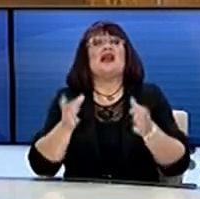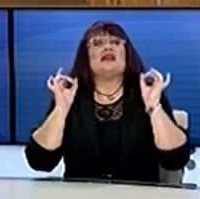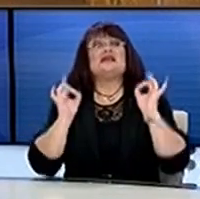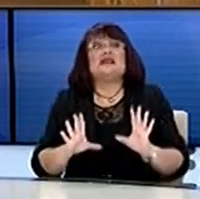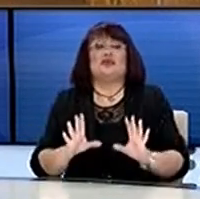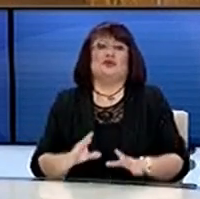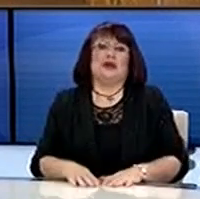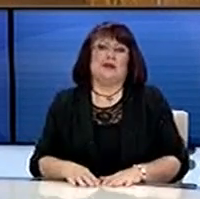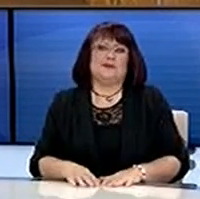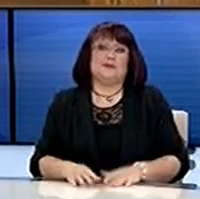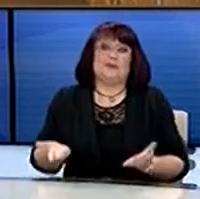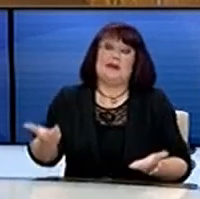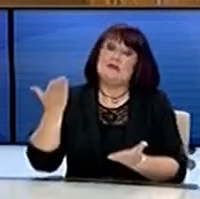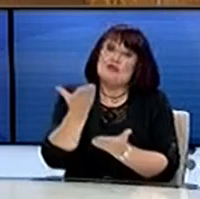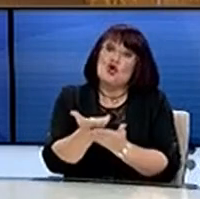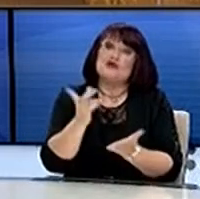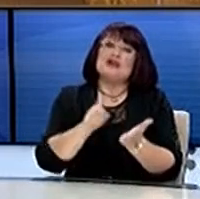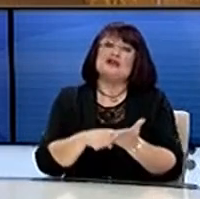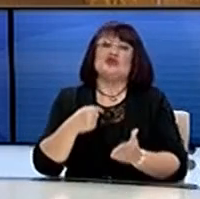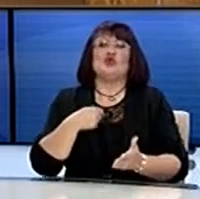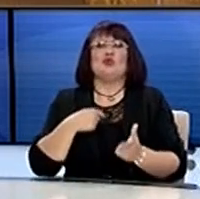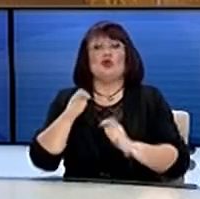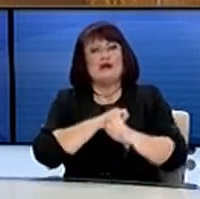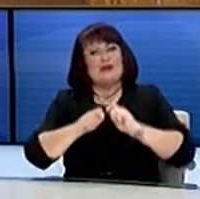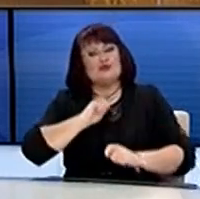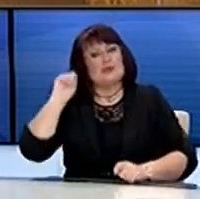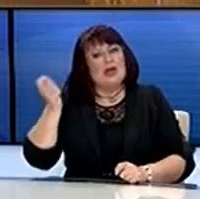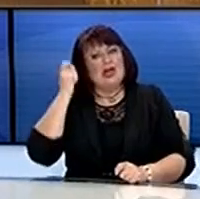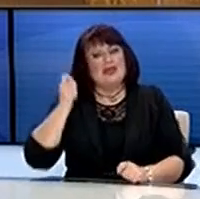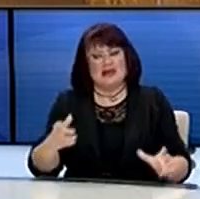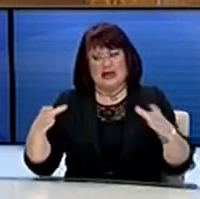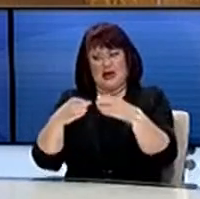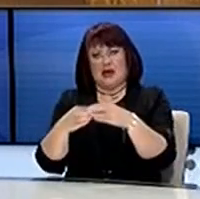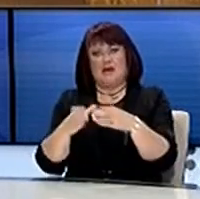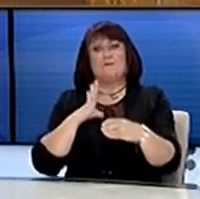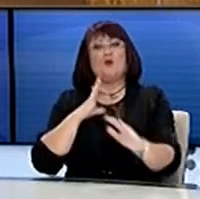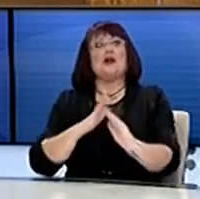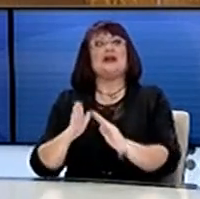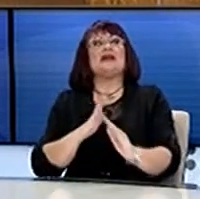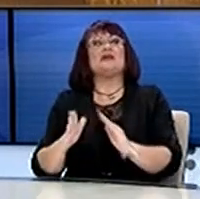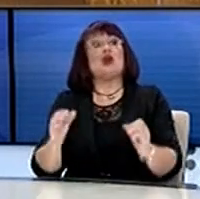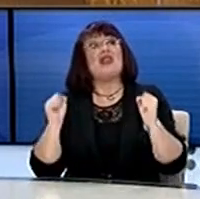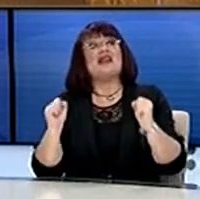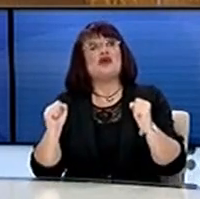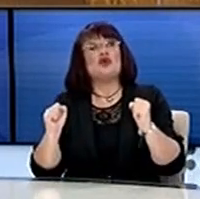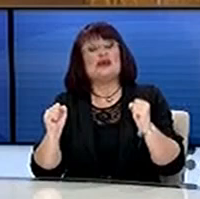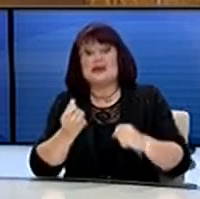συζήτηση την πρόταση νόμου που καταθέσαμε για την ίδρυση Εθνικής Αρχής Πολιτικής Προστασίας και